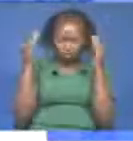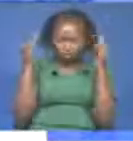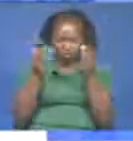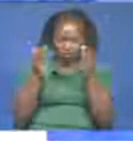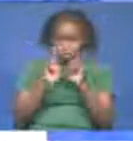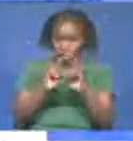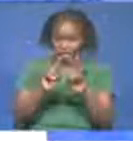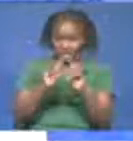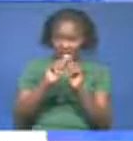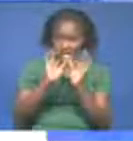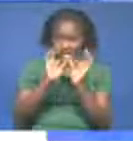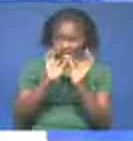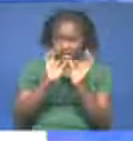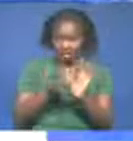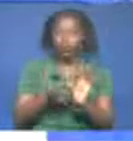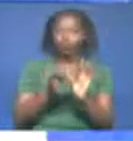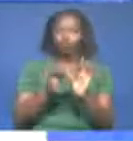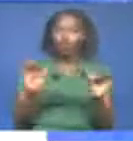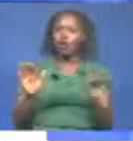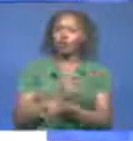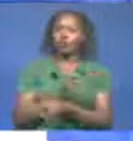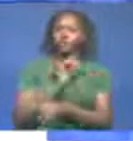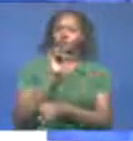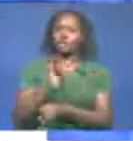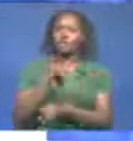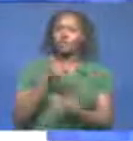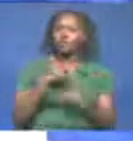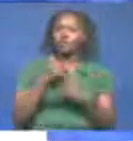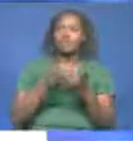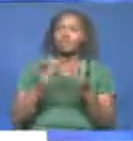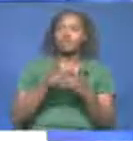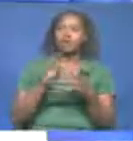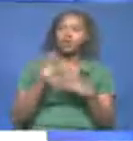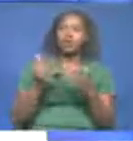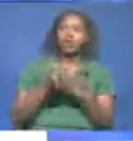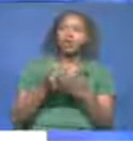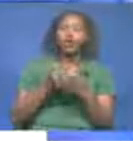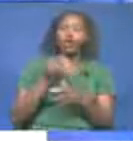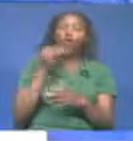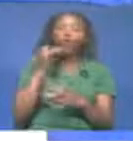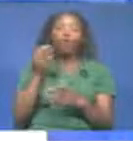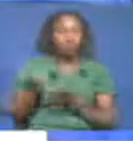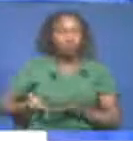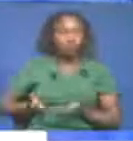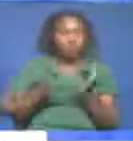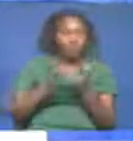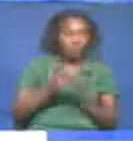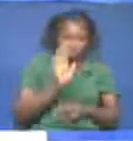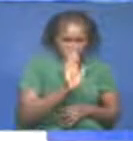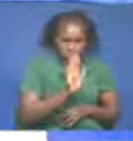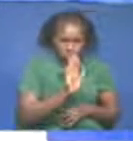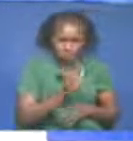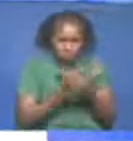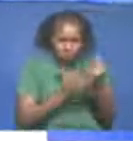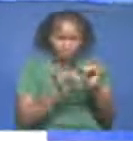this translation completed ili mupate Biblia yote, utoke nyumbani ukiwa umebeba Biblia, both New